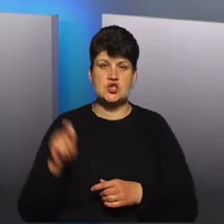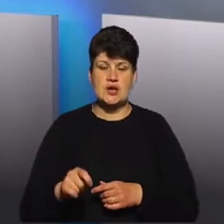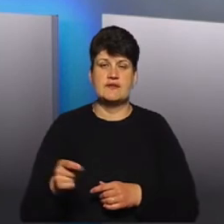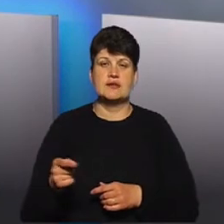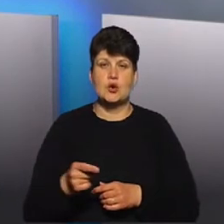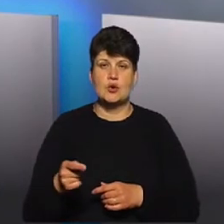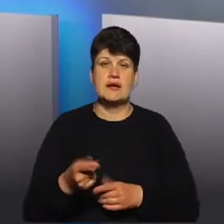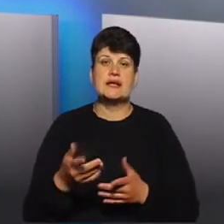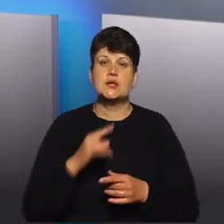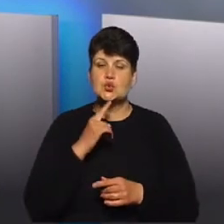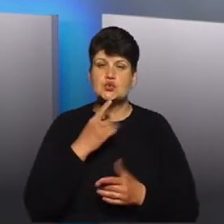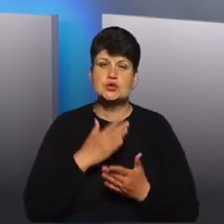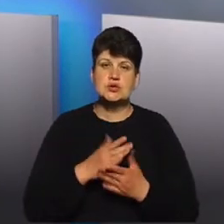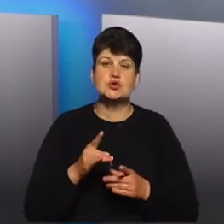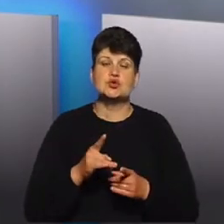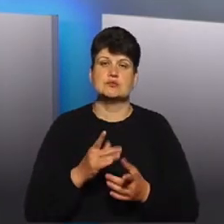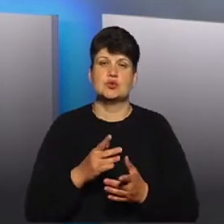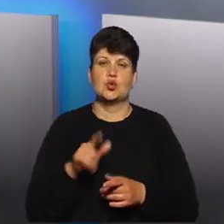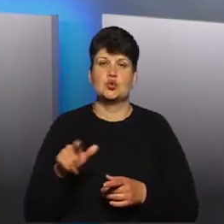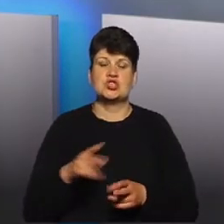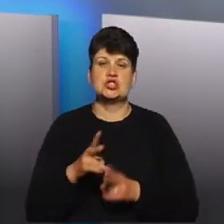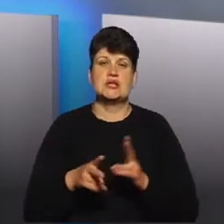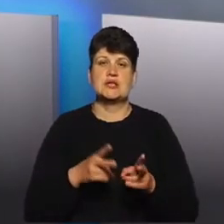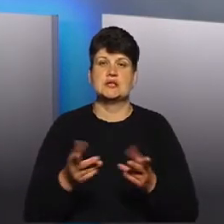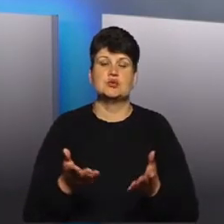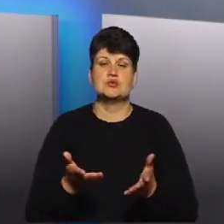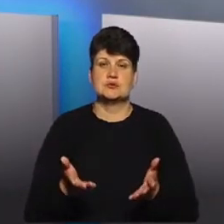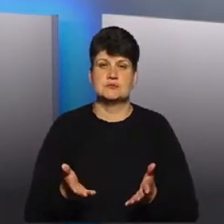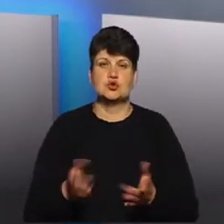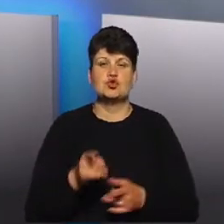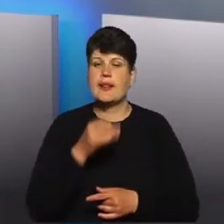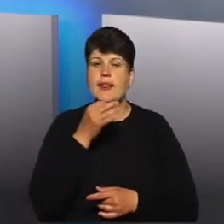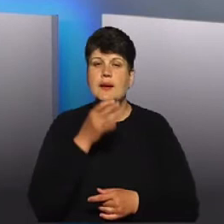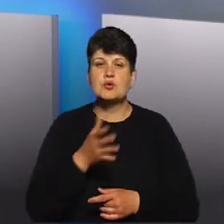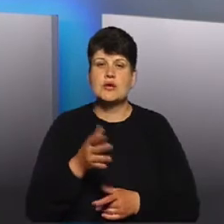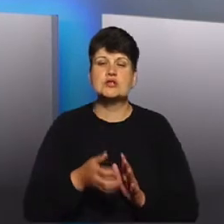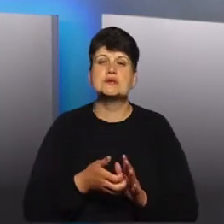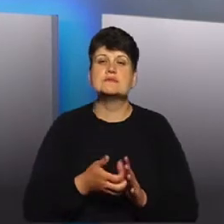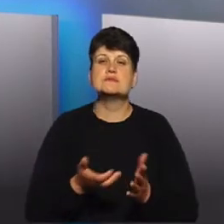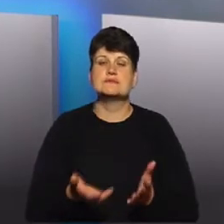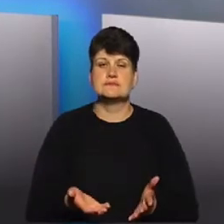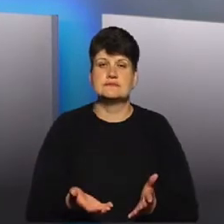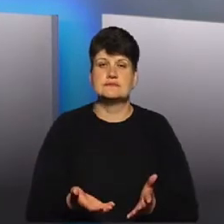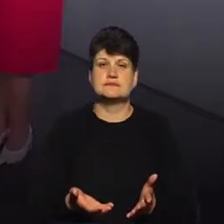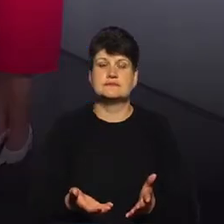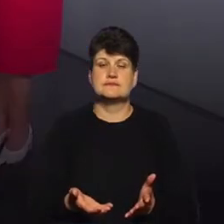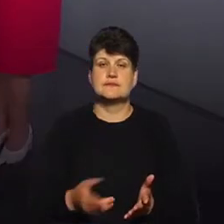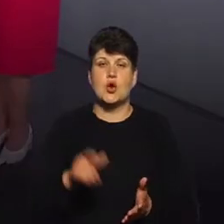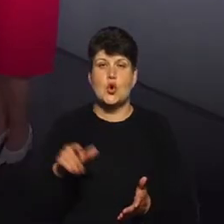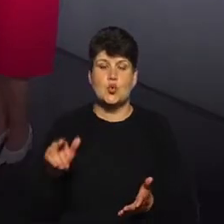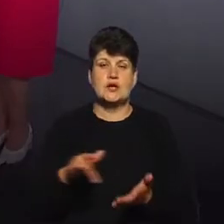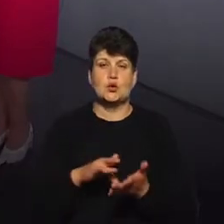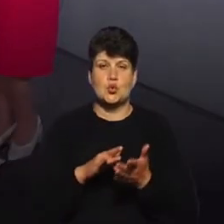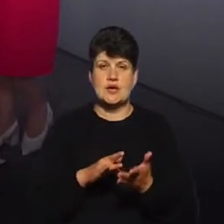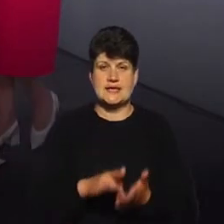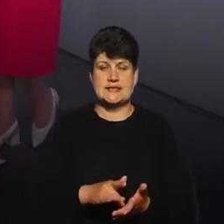що люди жаліються? Чого їм, ну, що не подобається, чого бракує? Люди, туристи. Туристи, так, туристи. Ну, перш за